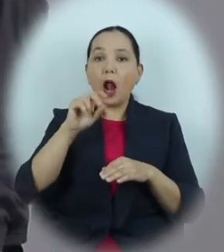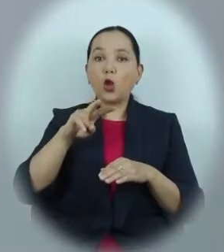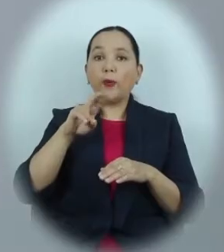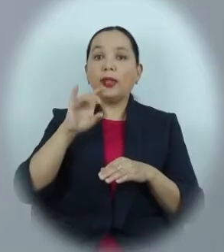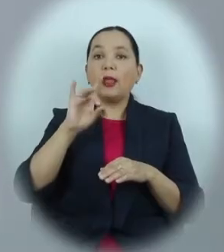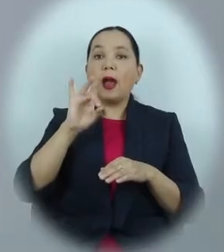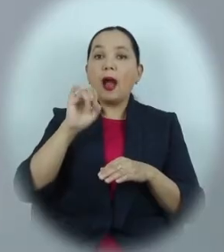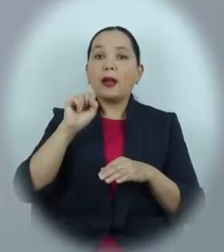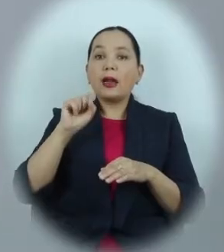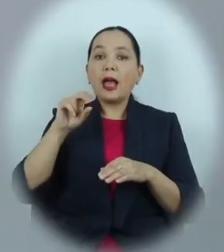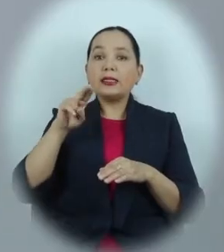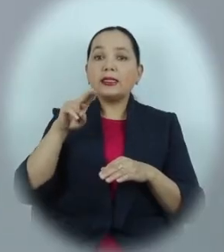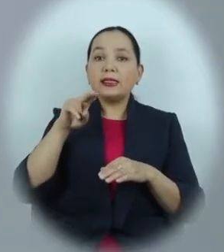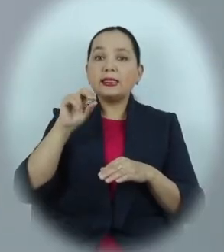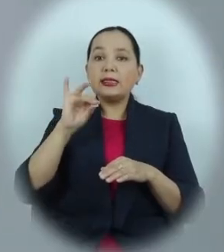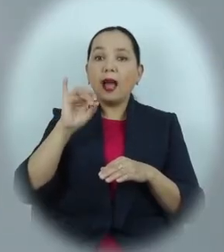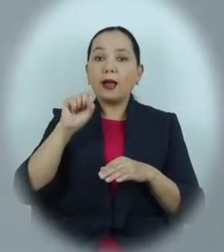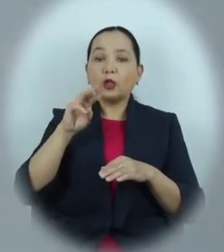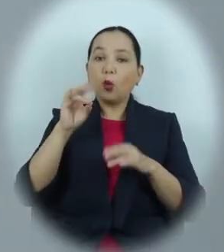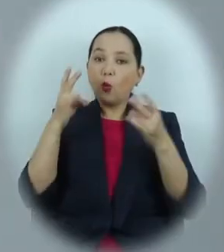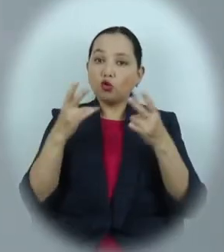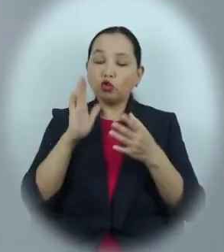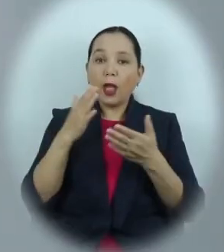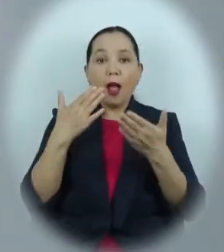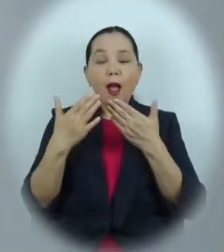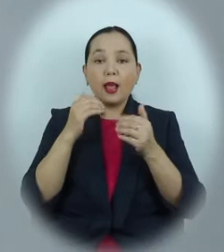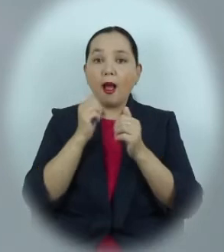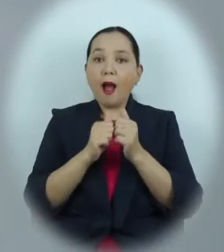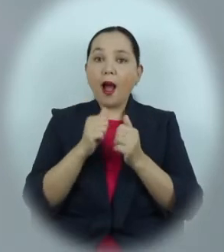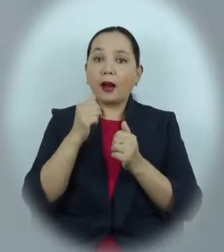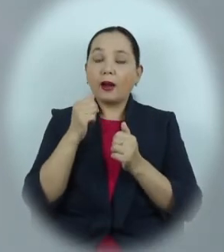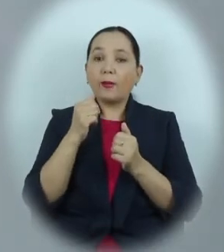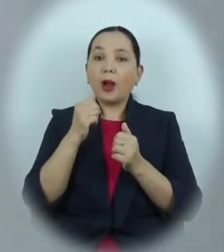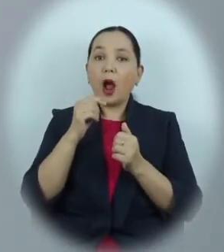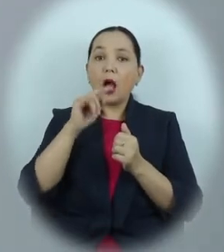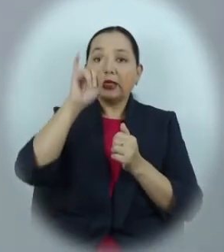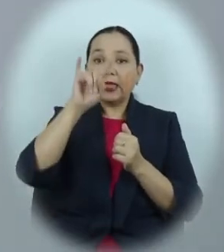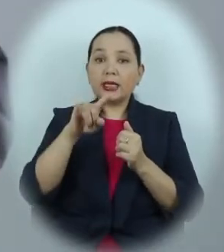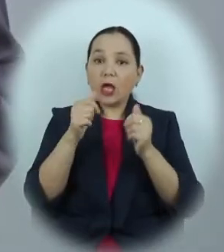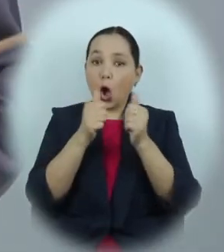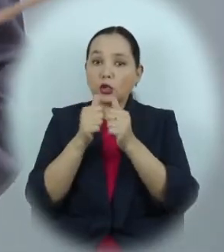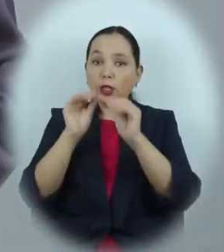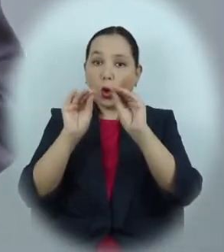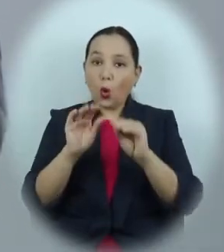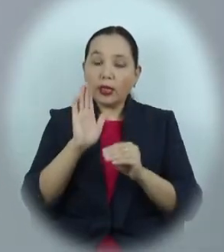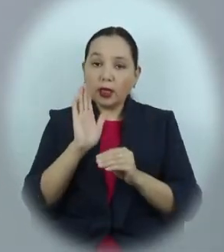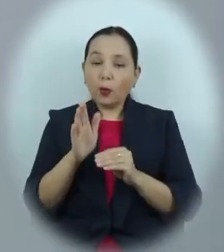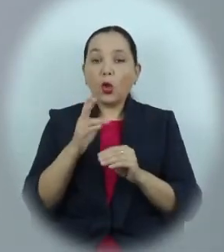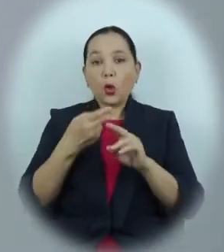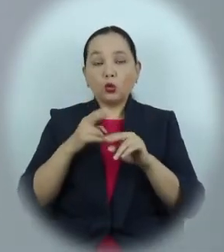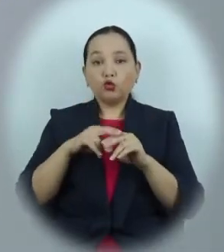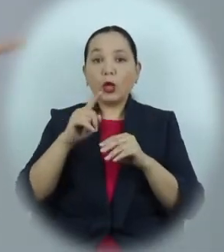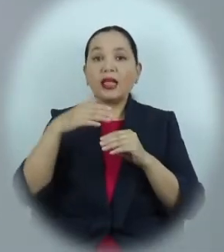degani. Agar 30 kvadrat joyimizni har bittasi derazaning ostki qismiga qo'yiladigan bo'lsa,